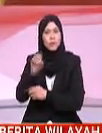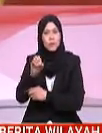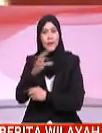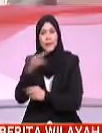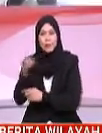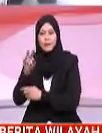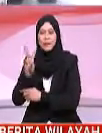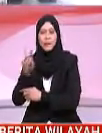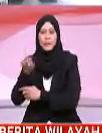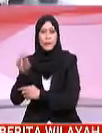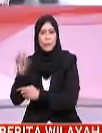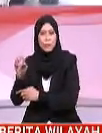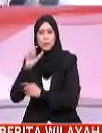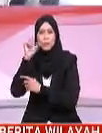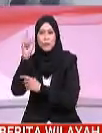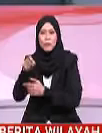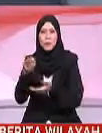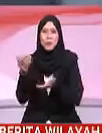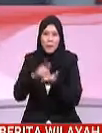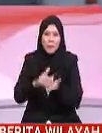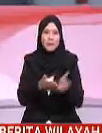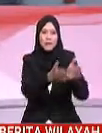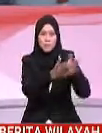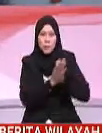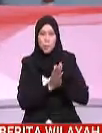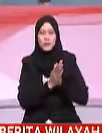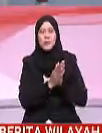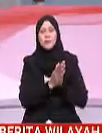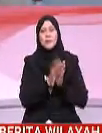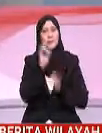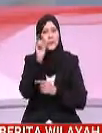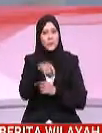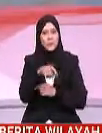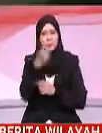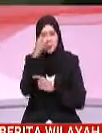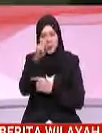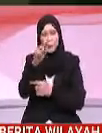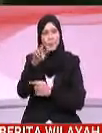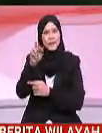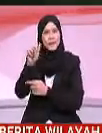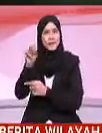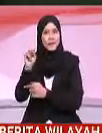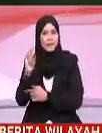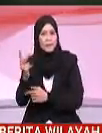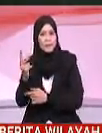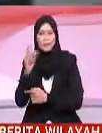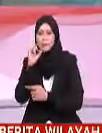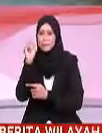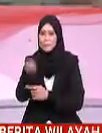2.0 tidak perlu membuat permohonan semula untuk memohon siri geran kali ini.